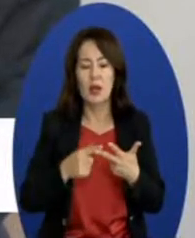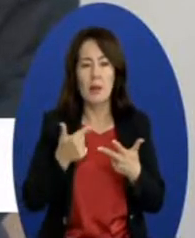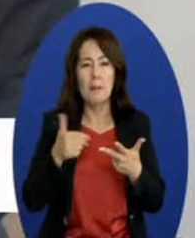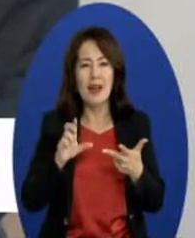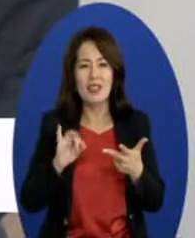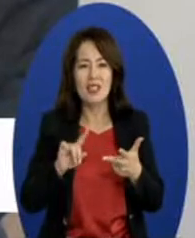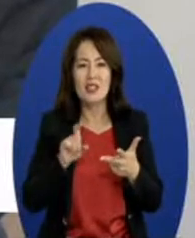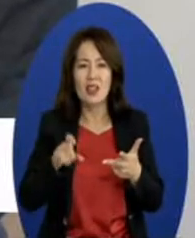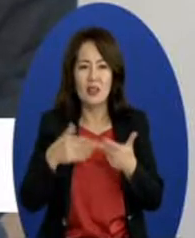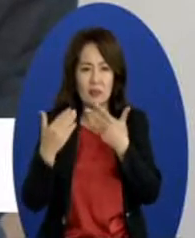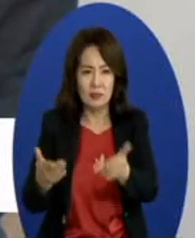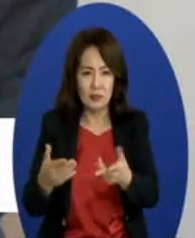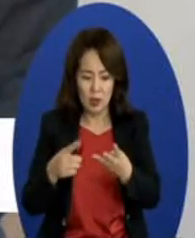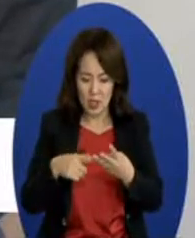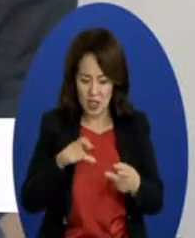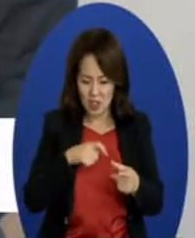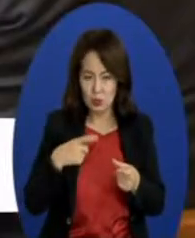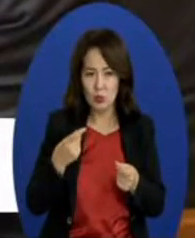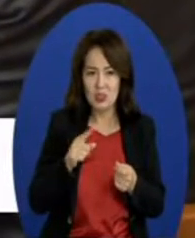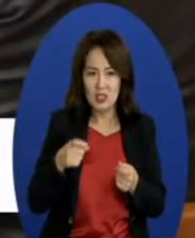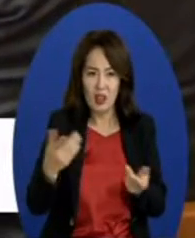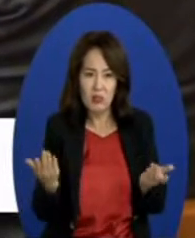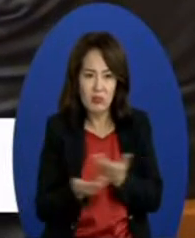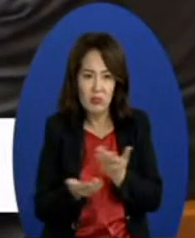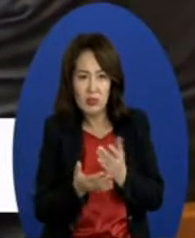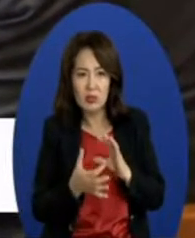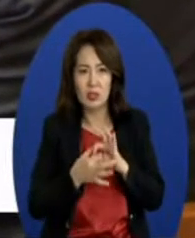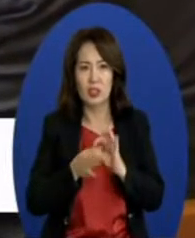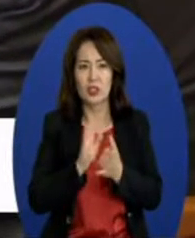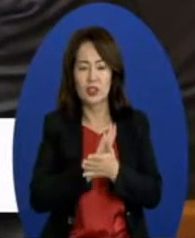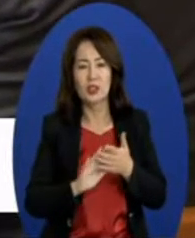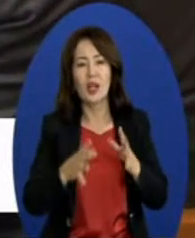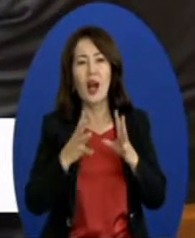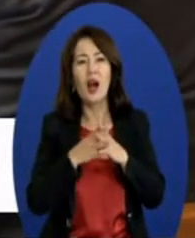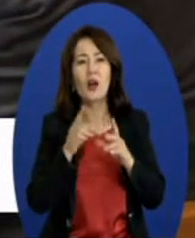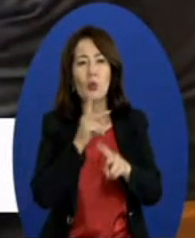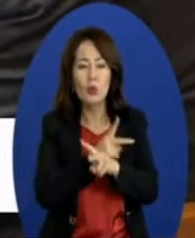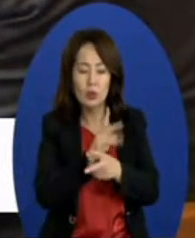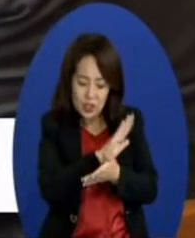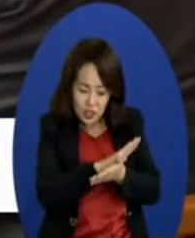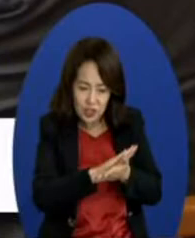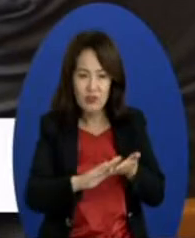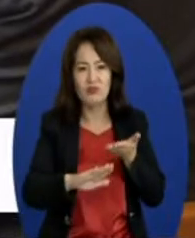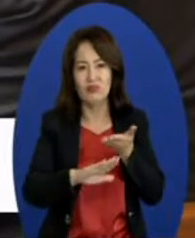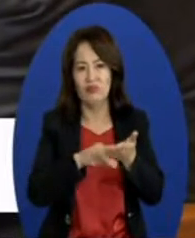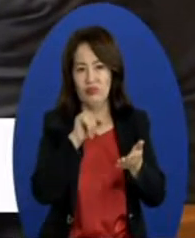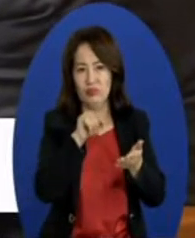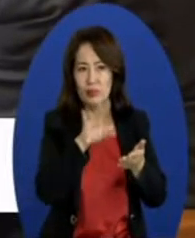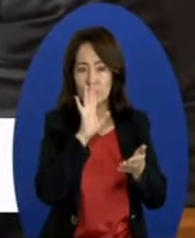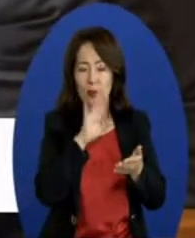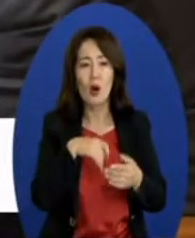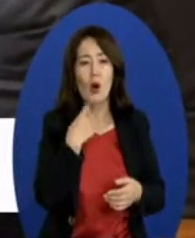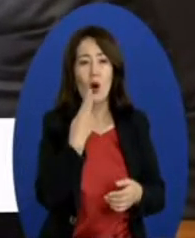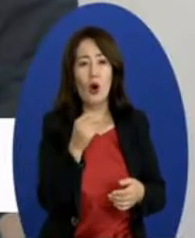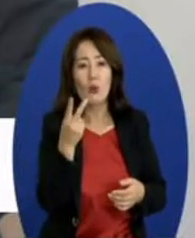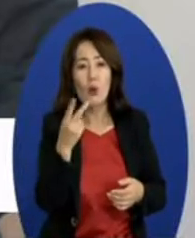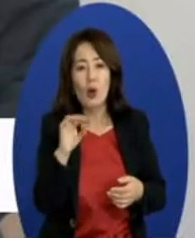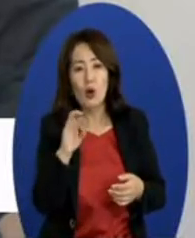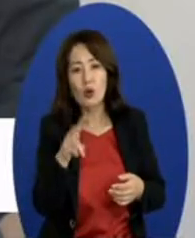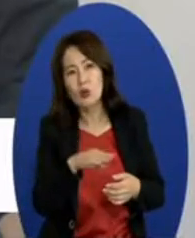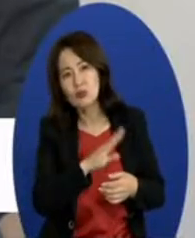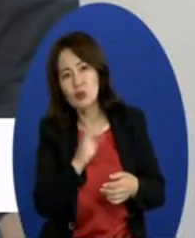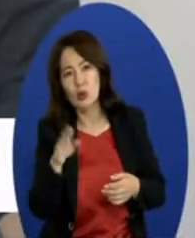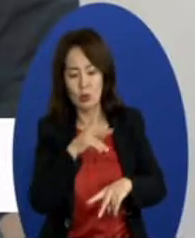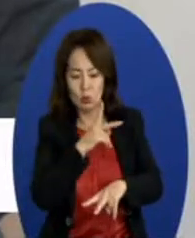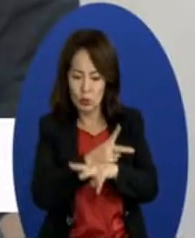газар, иргэд хоорондын мөнгөн зээлийн үйл ажиллагааг зохицуулах зэрэг 10 хуулийг шинээр боловсруулж, шинжилэн сайжруулах юм байна. 2002 оноос хэрэгжиж эхэлсэн